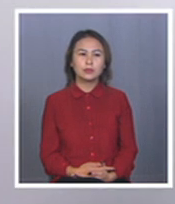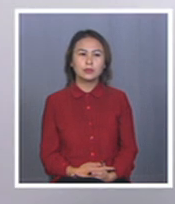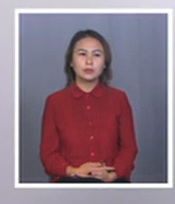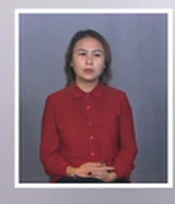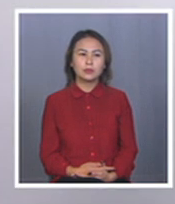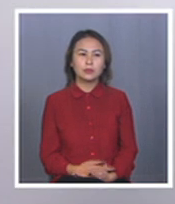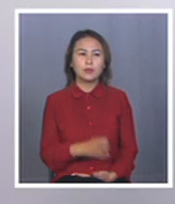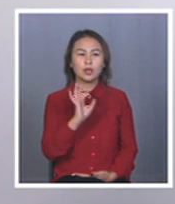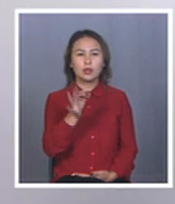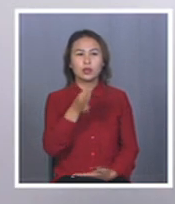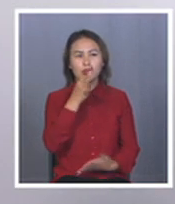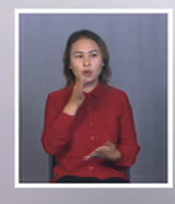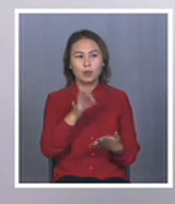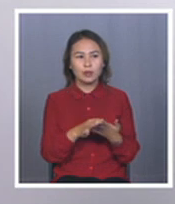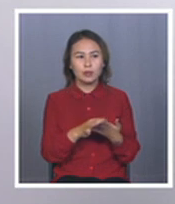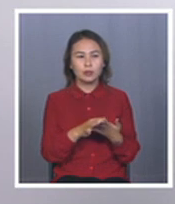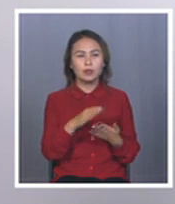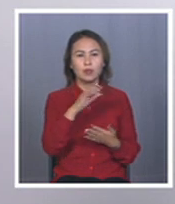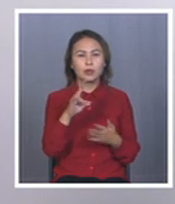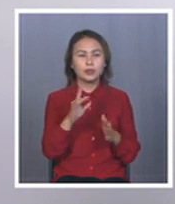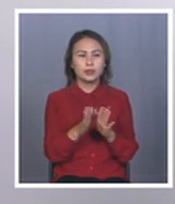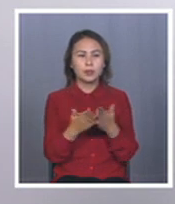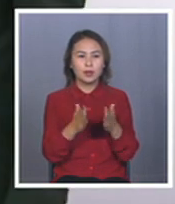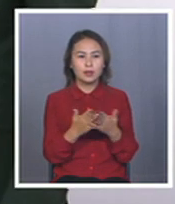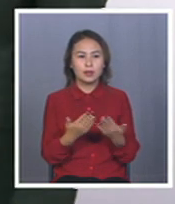Дұрыс жауабы фон кітапханасы.